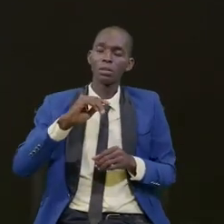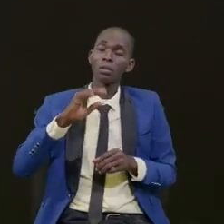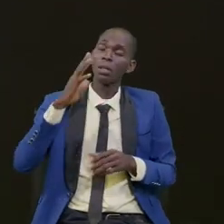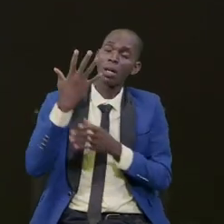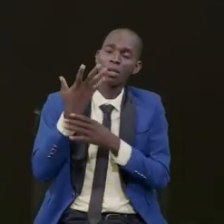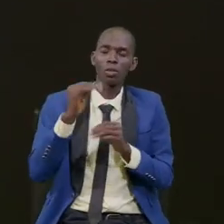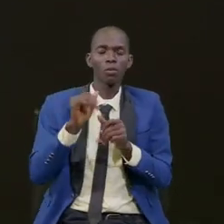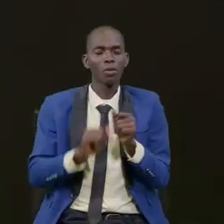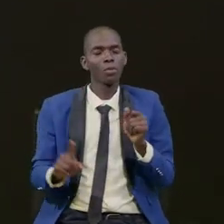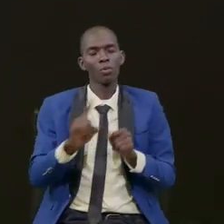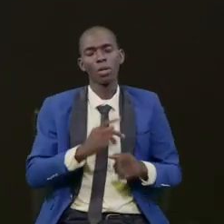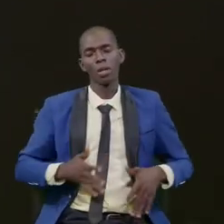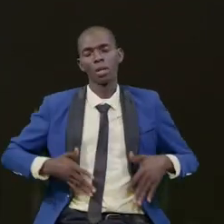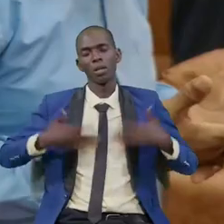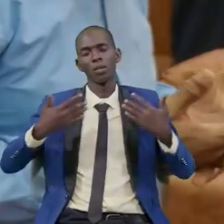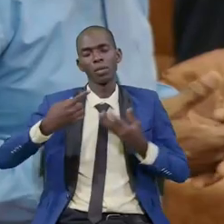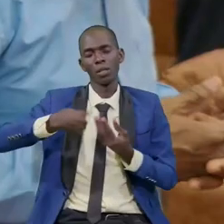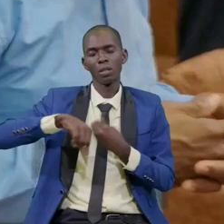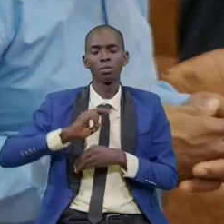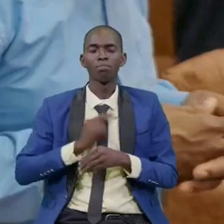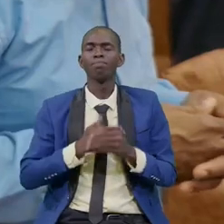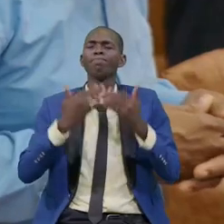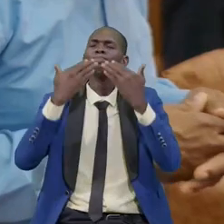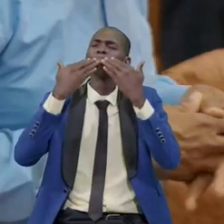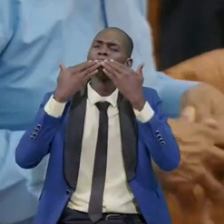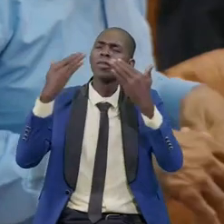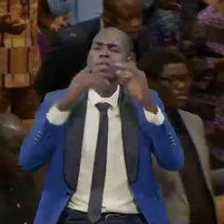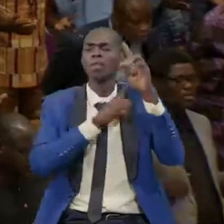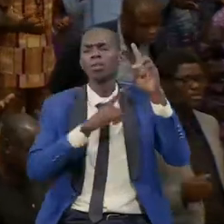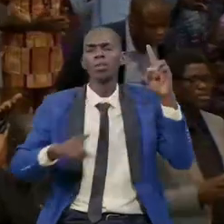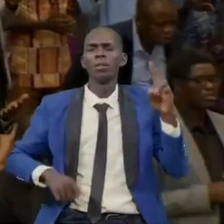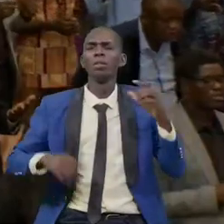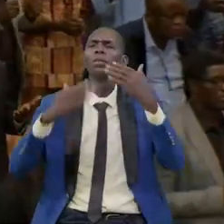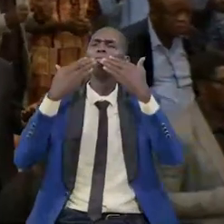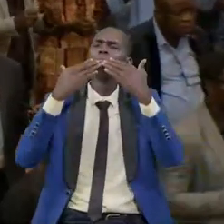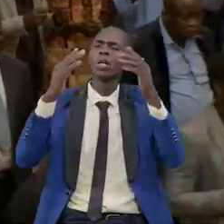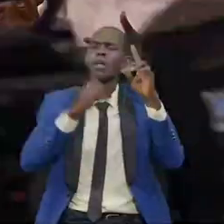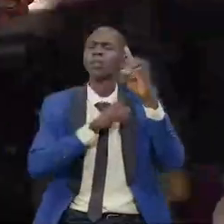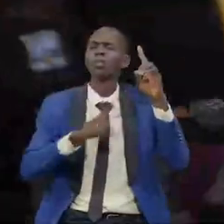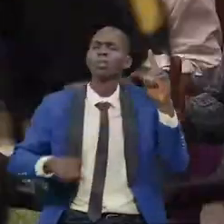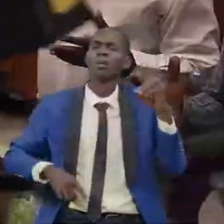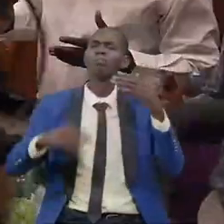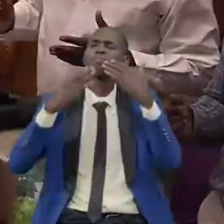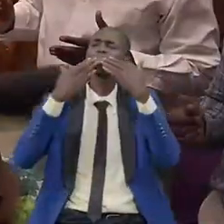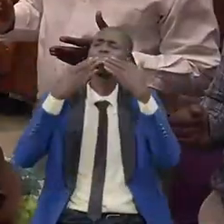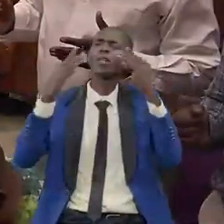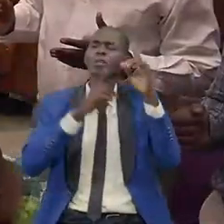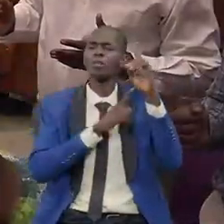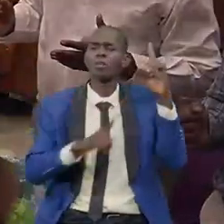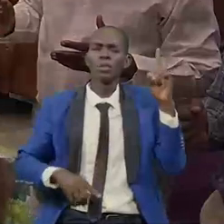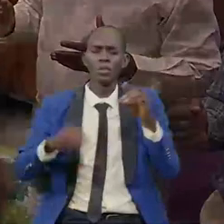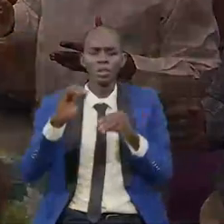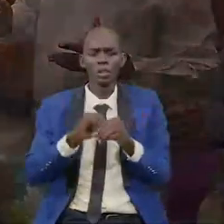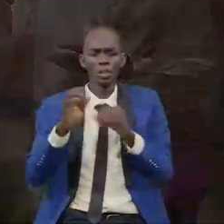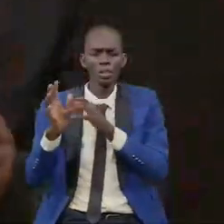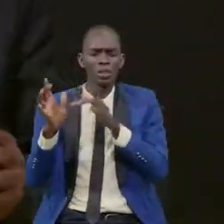et que la grâce de Dieu soit dans la vie de chacun de nous. Merci Seigneur, merci Seigneur, merci Seigneur. Au